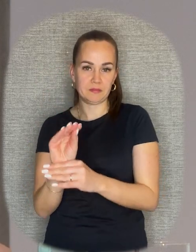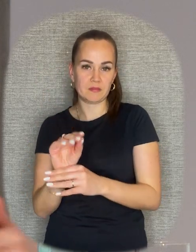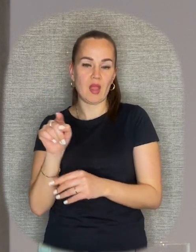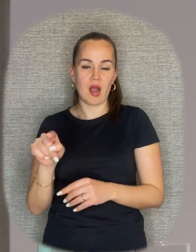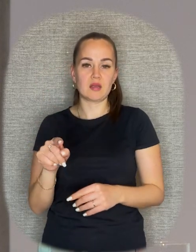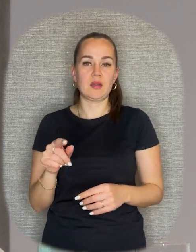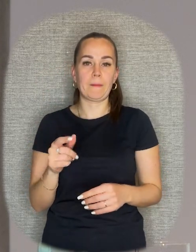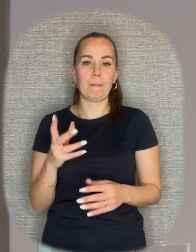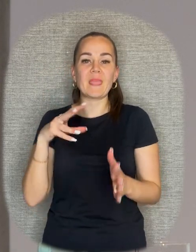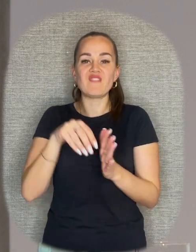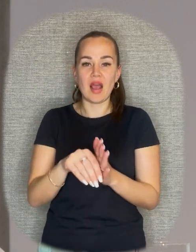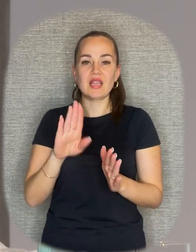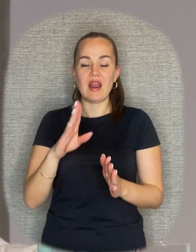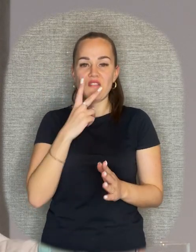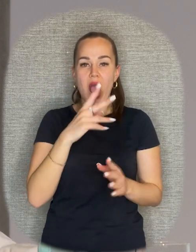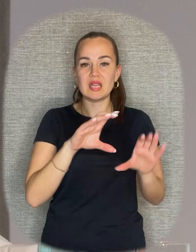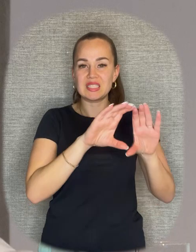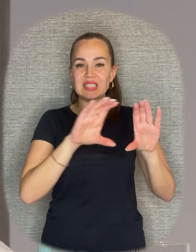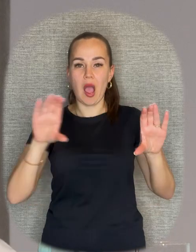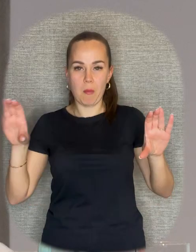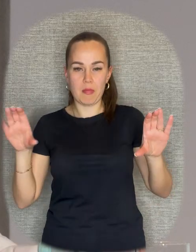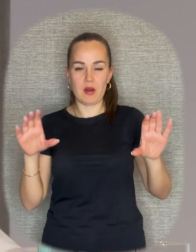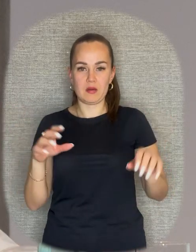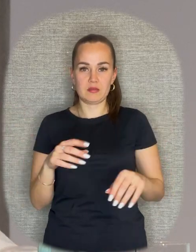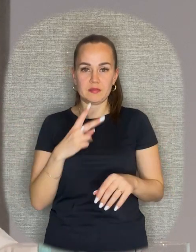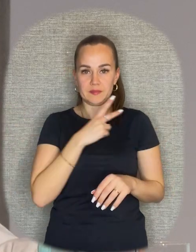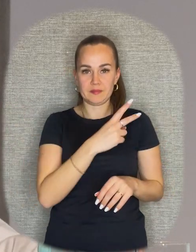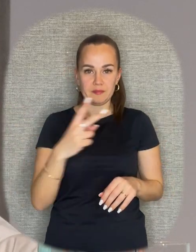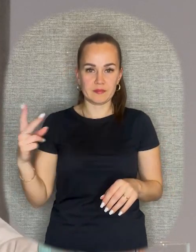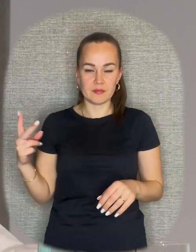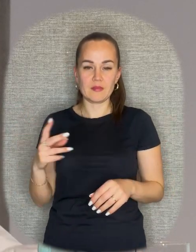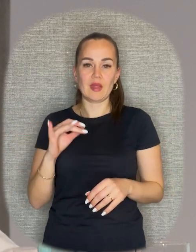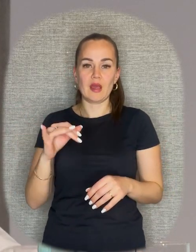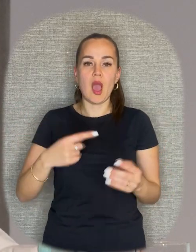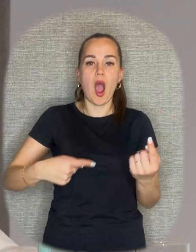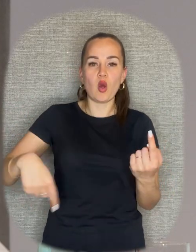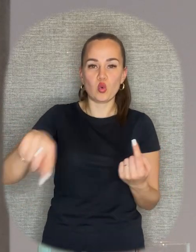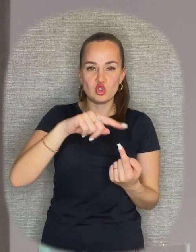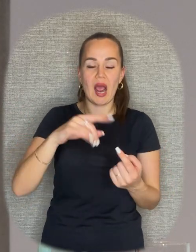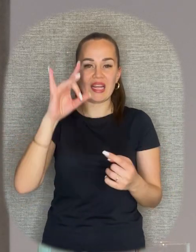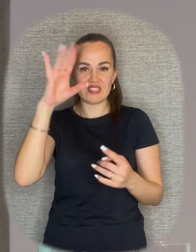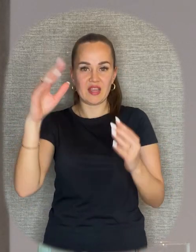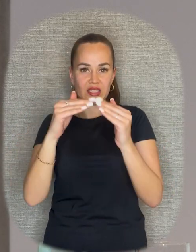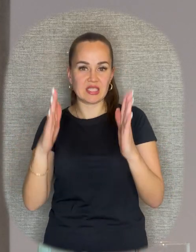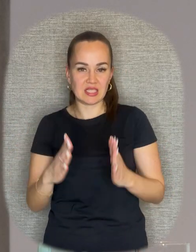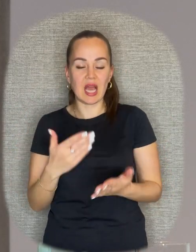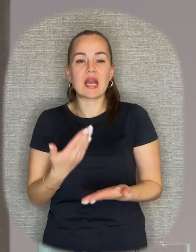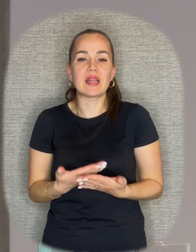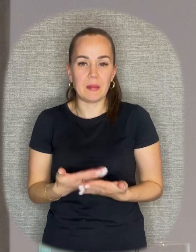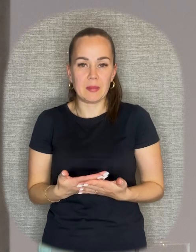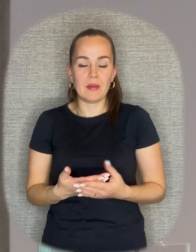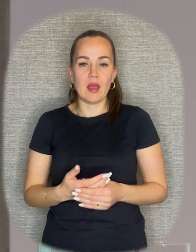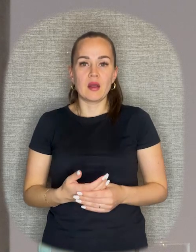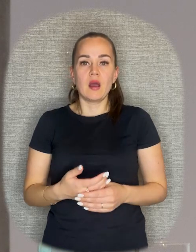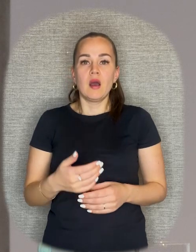при этом являлись входили ВМ в ансамбле окружая какие-то известные издания сооружения и